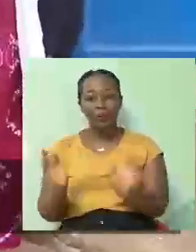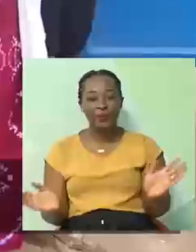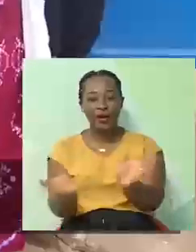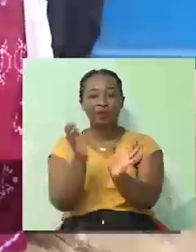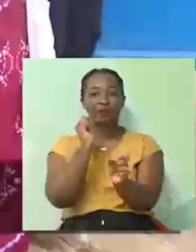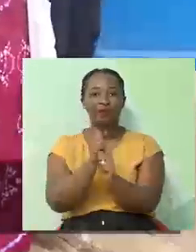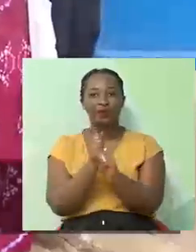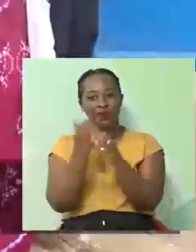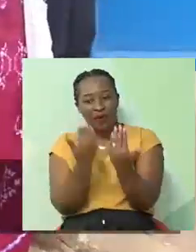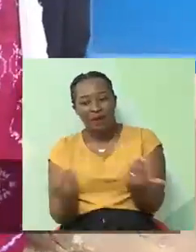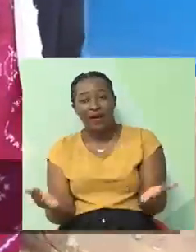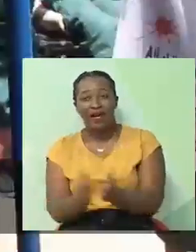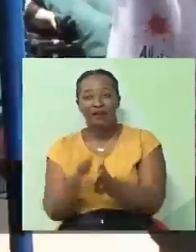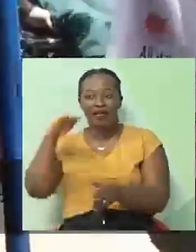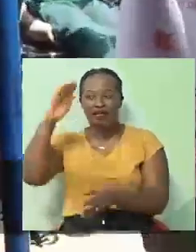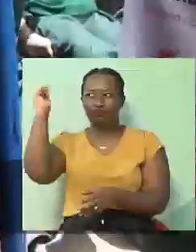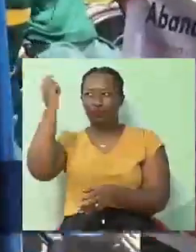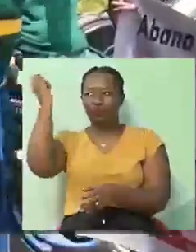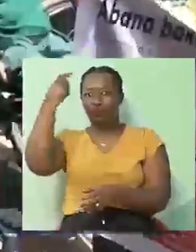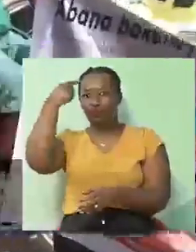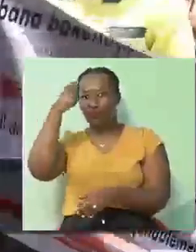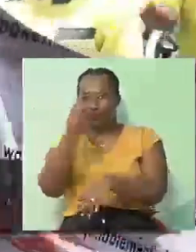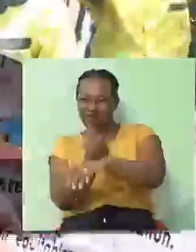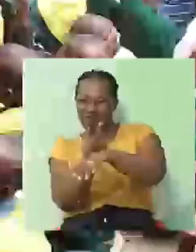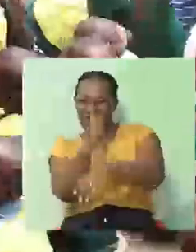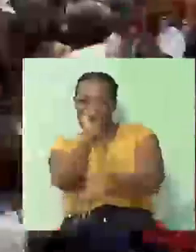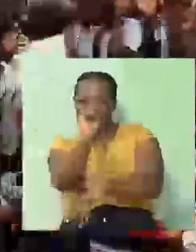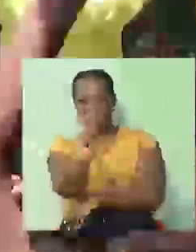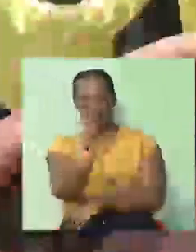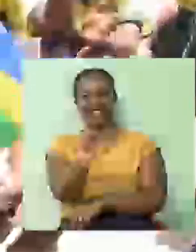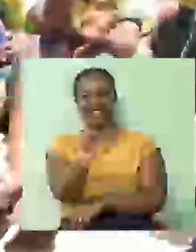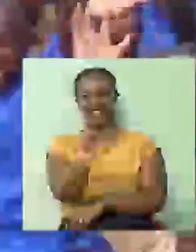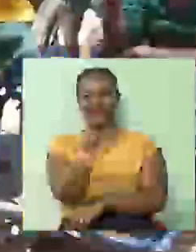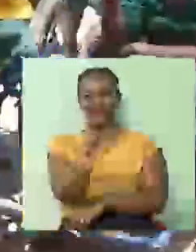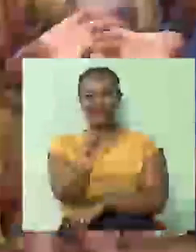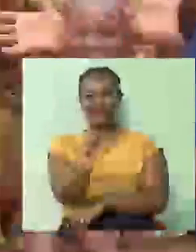Ubu bukangurambaga bukorwa abana n'abantu bakuru bavuza inzogera mu gihe cy'umunota,